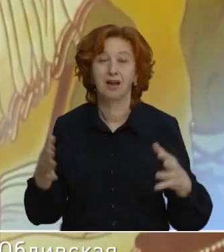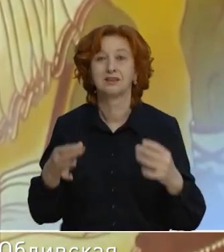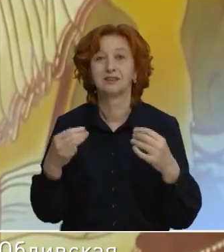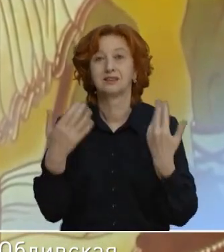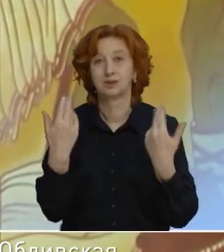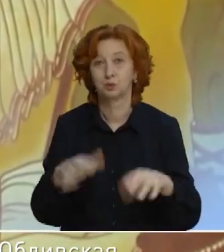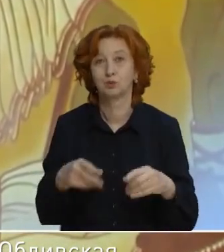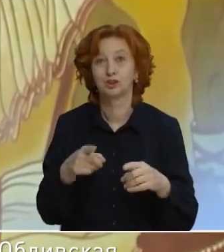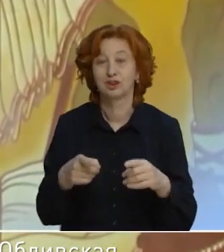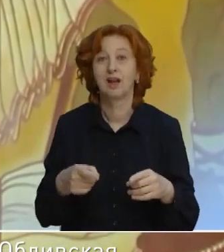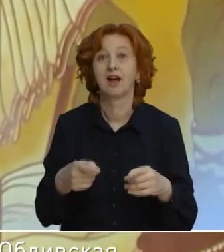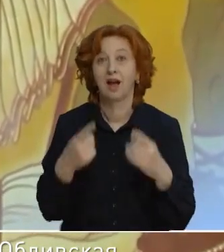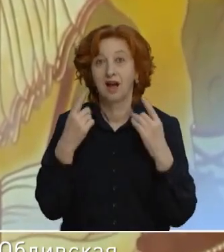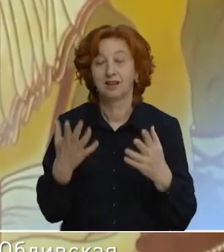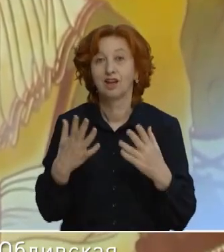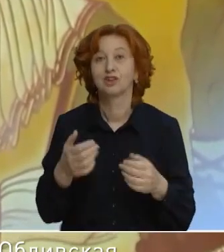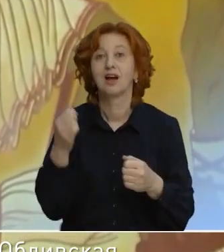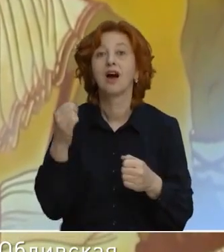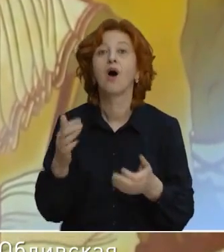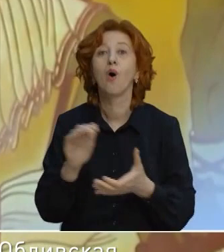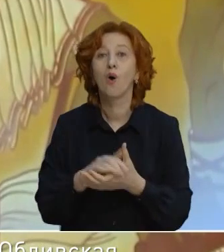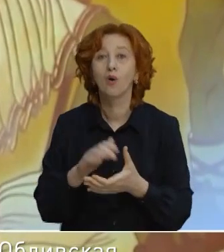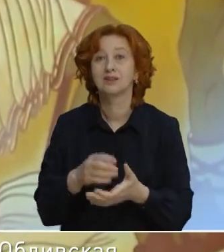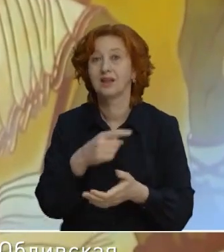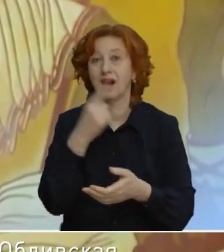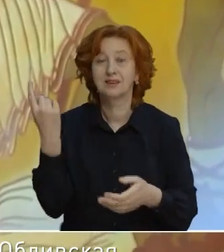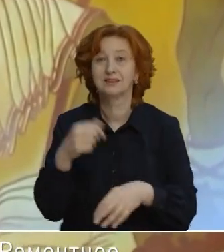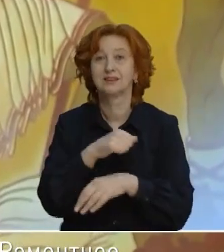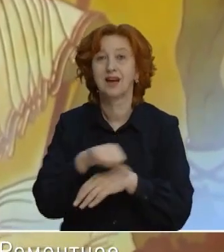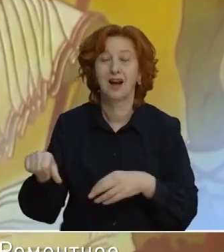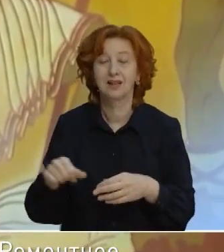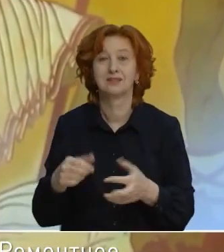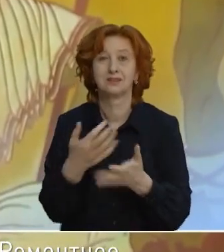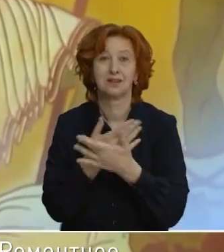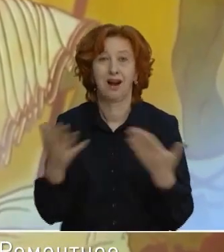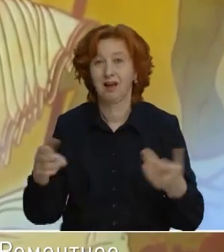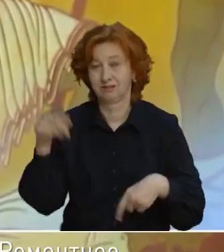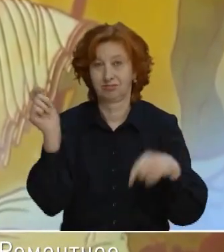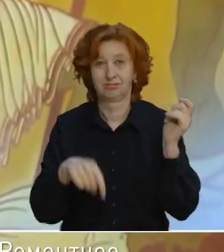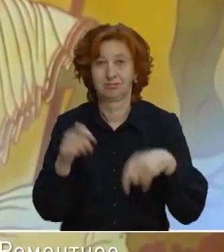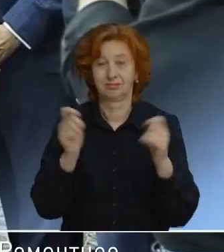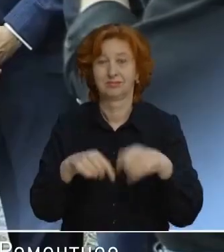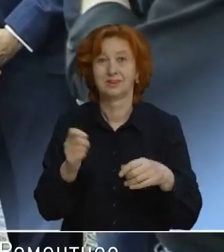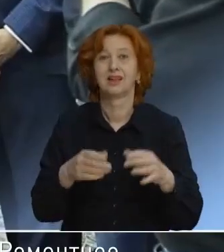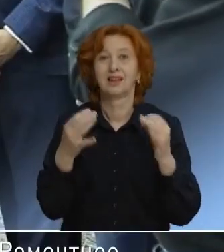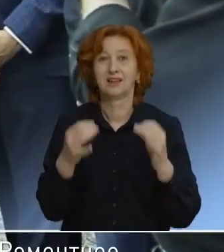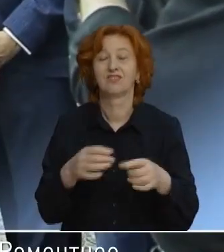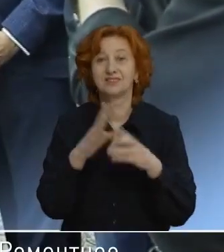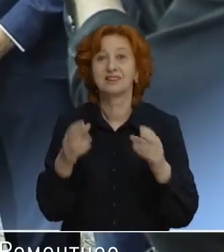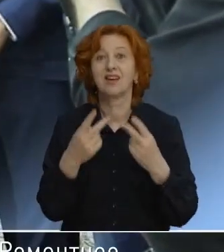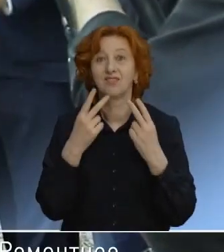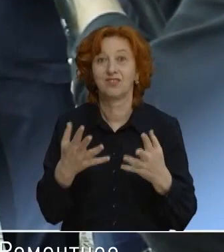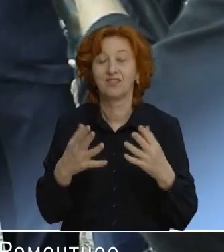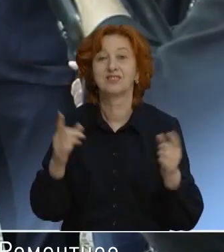встречаем у ворот, например, приезжают министры, гости России, из-за границы. Мы встречаем как бы визитная карточка определенная. Сейчас